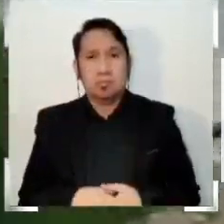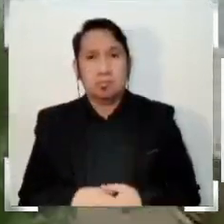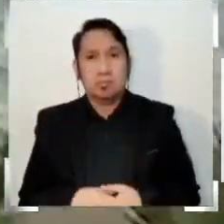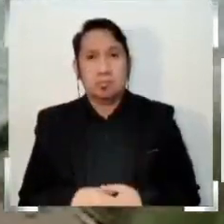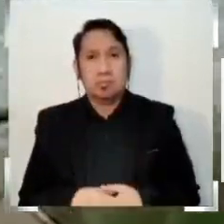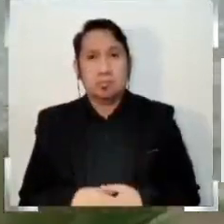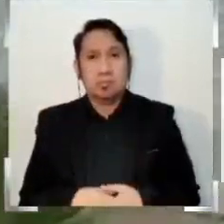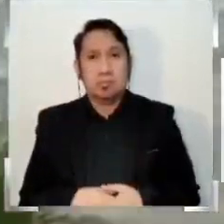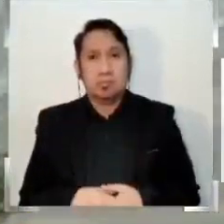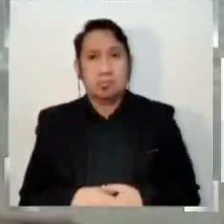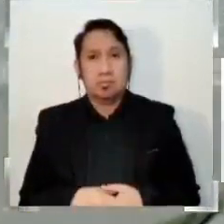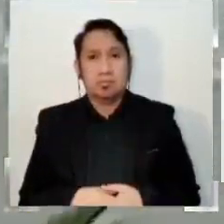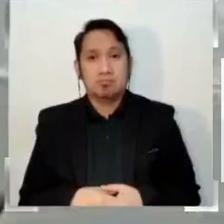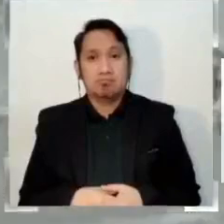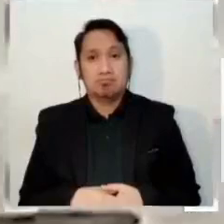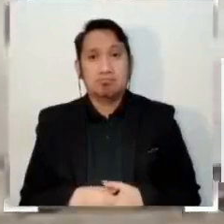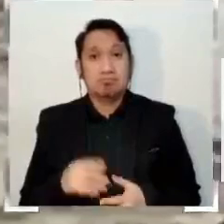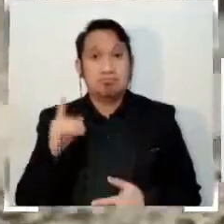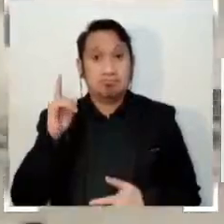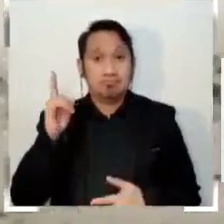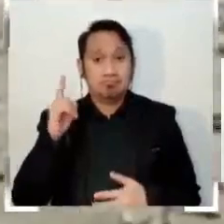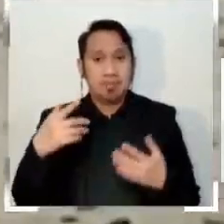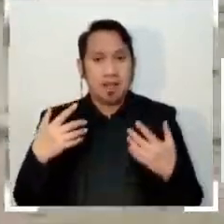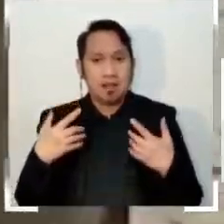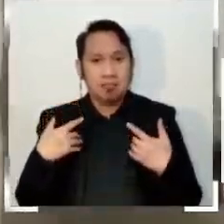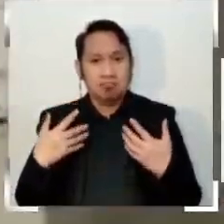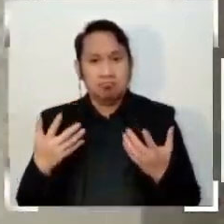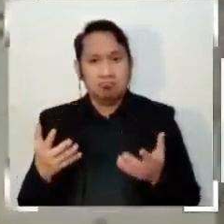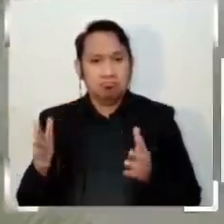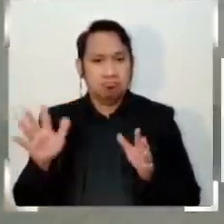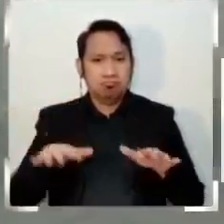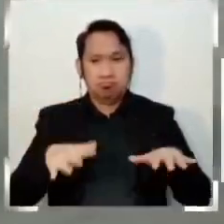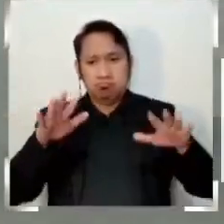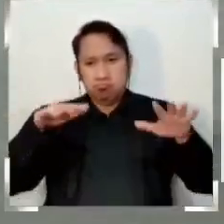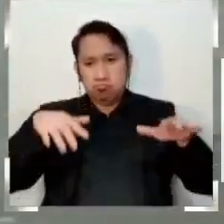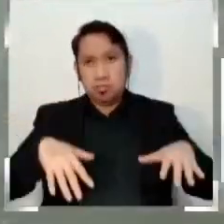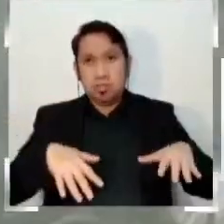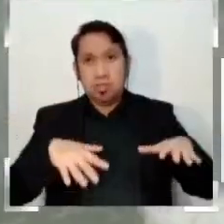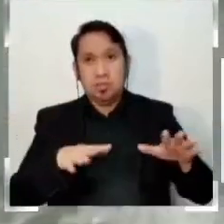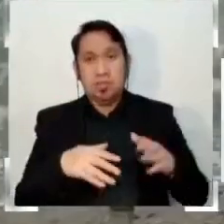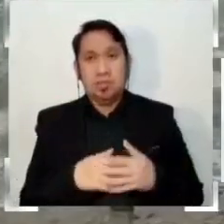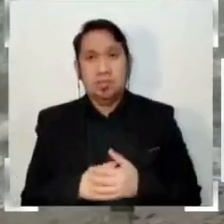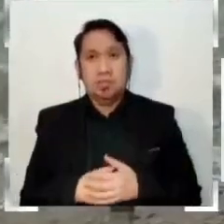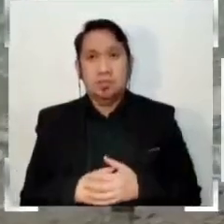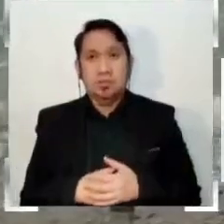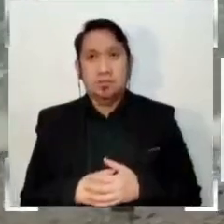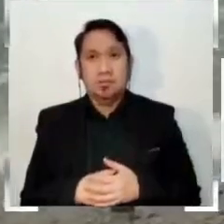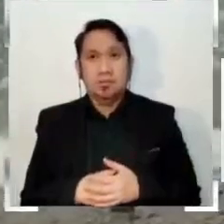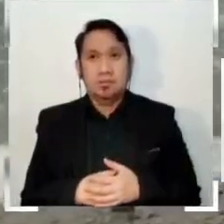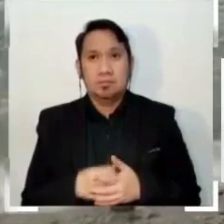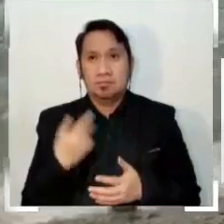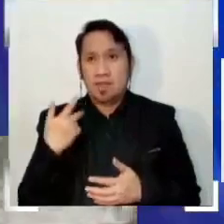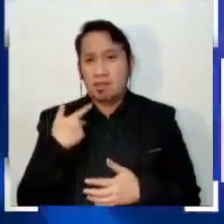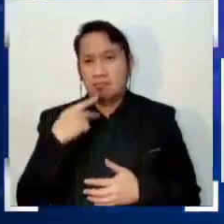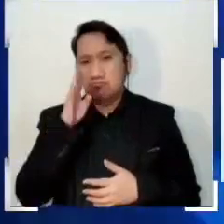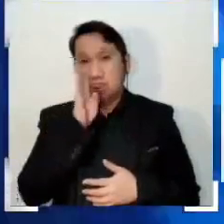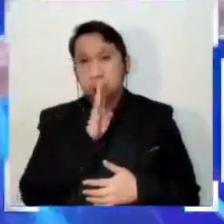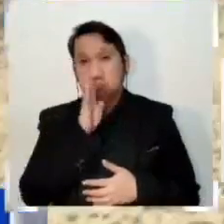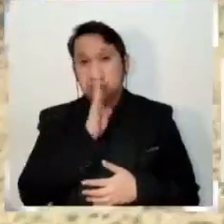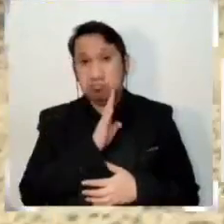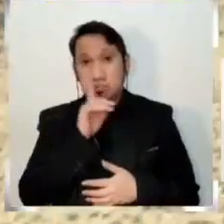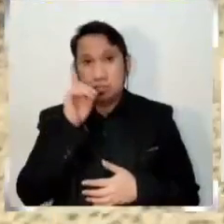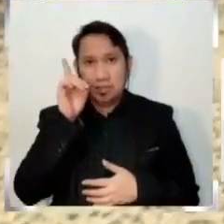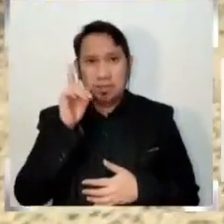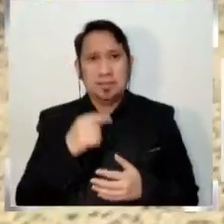Kasagsagan ng bagyo, tumama ang storm surge. Dahilan para mahati sa apat ang breakwater sa barangay Itbud sa bayan ng Uyugan. Sabi